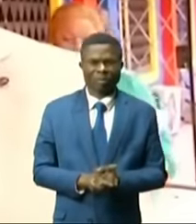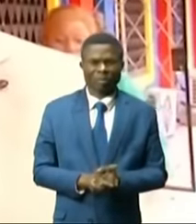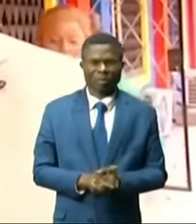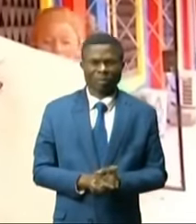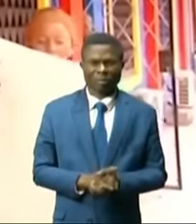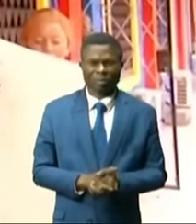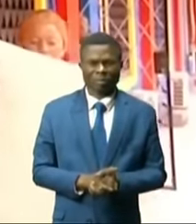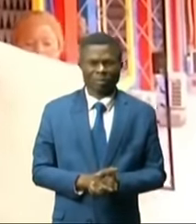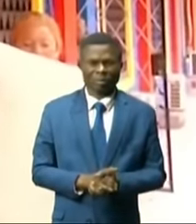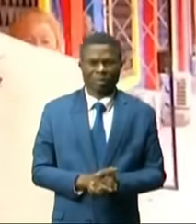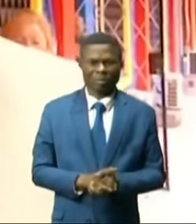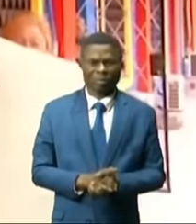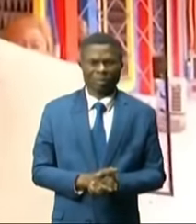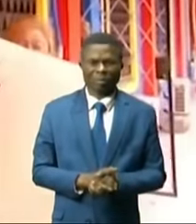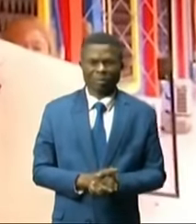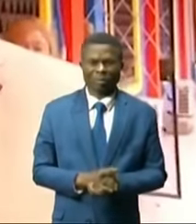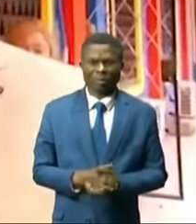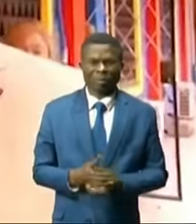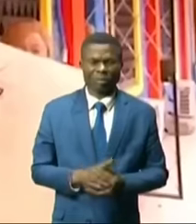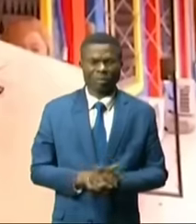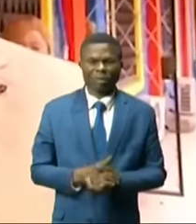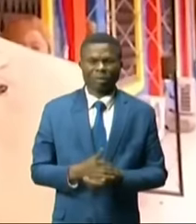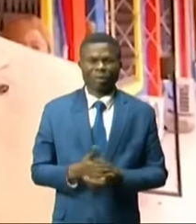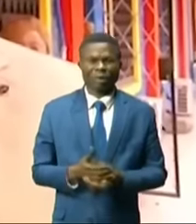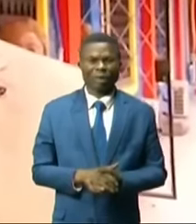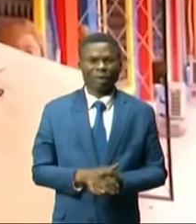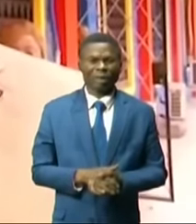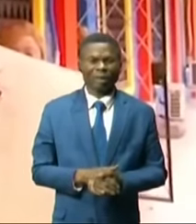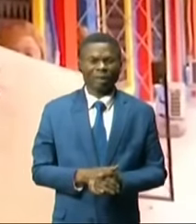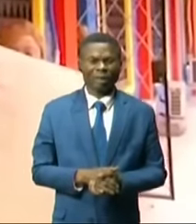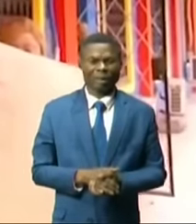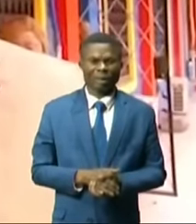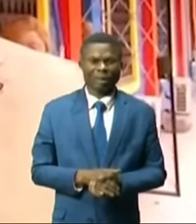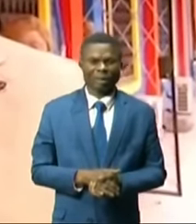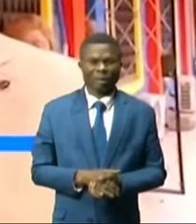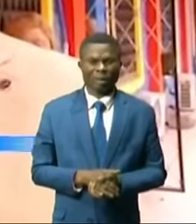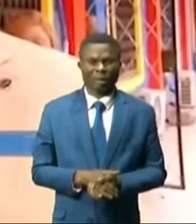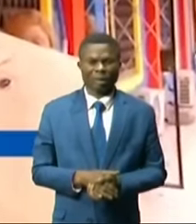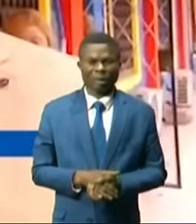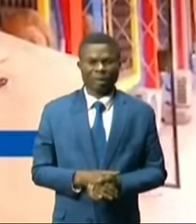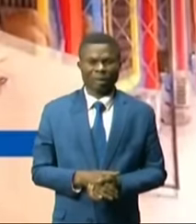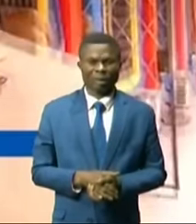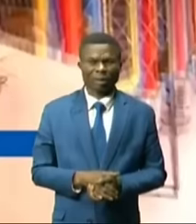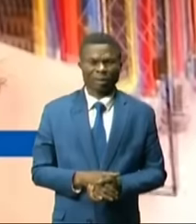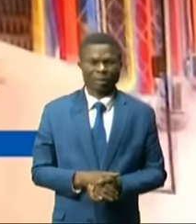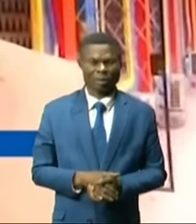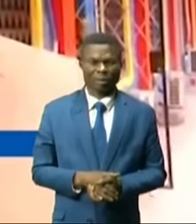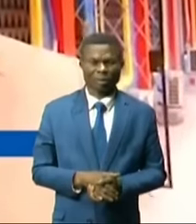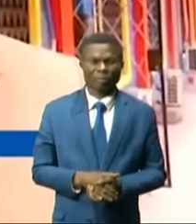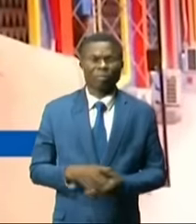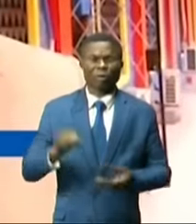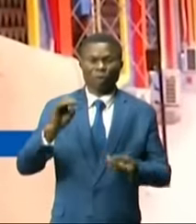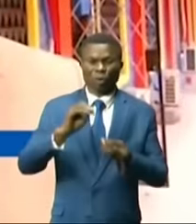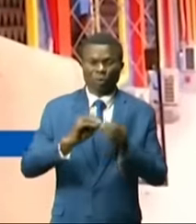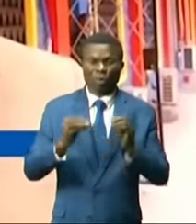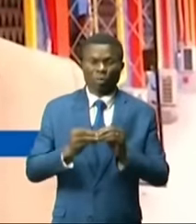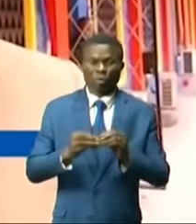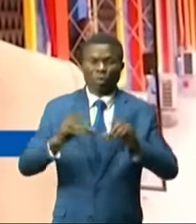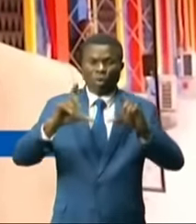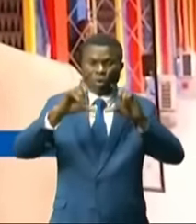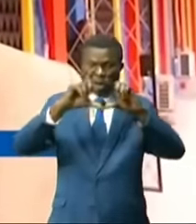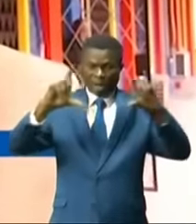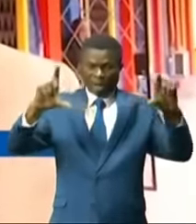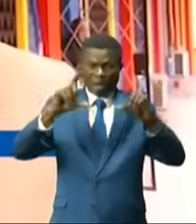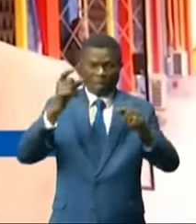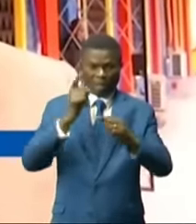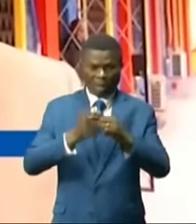l'équipe, pour organiser une voie de piste, pour continuer le recouvrement forcé des vignettes, on va développer des